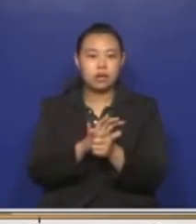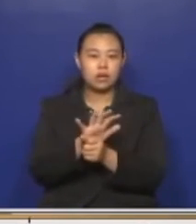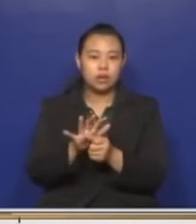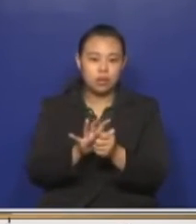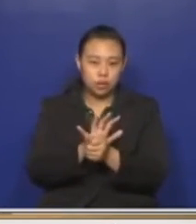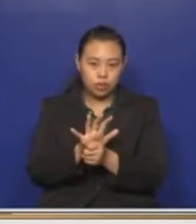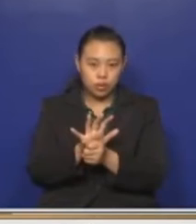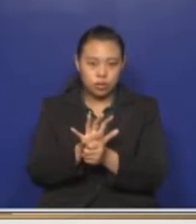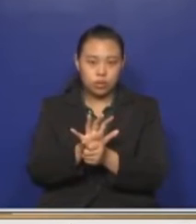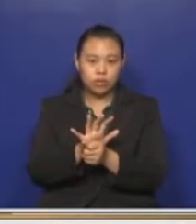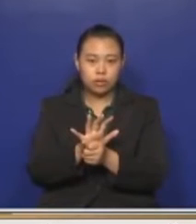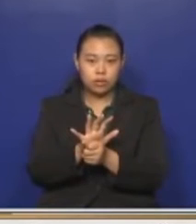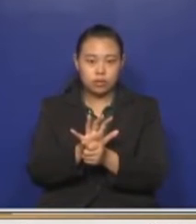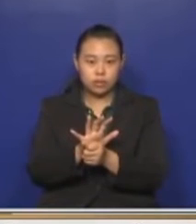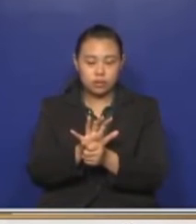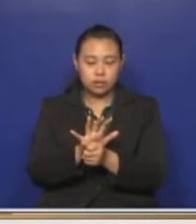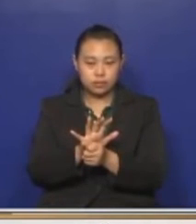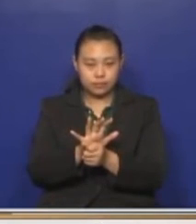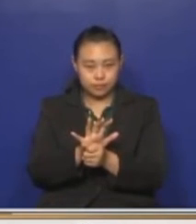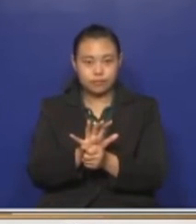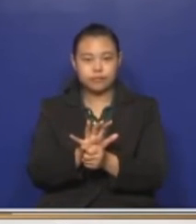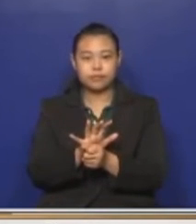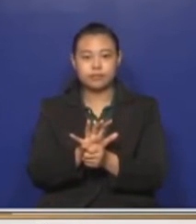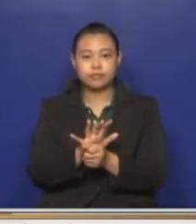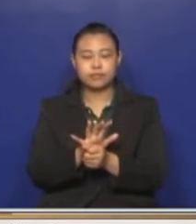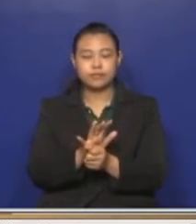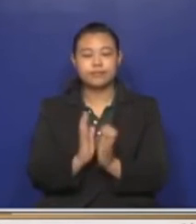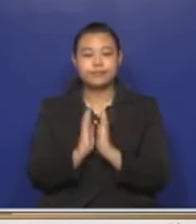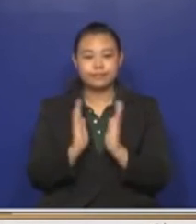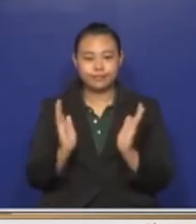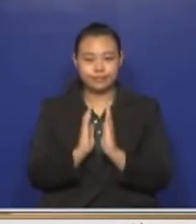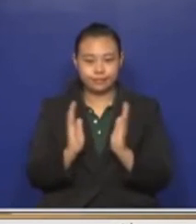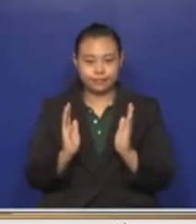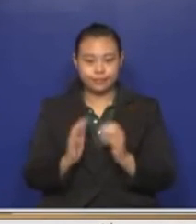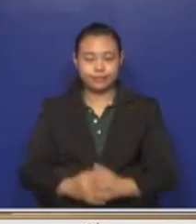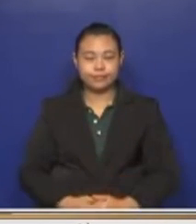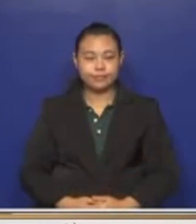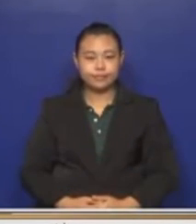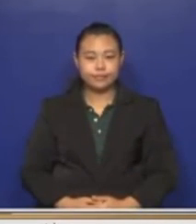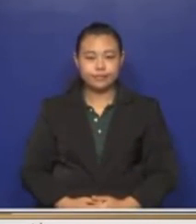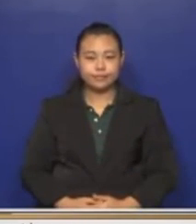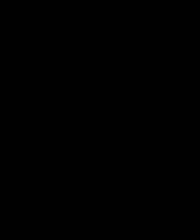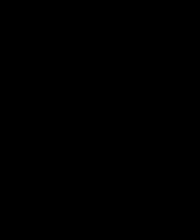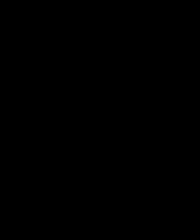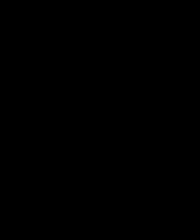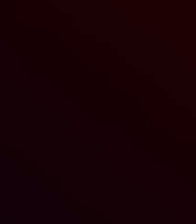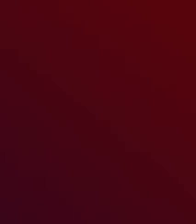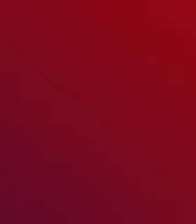โควิด-19 นะคะขอกราบขอบพระคุณท่านประธานค่ะ ครับ